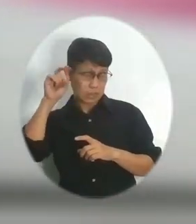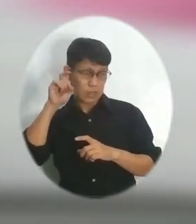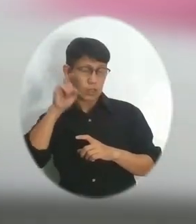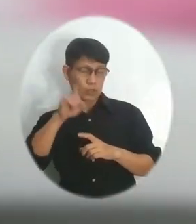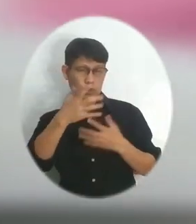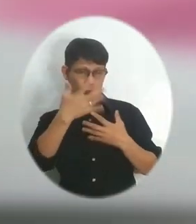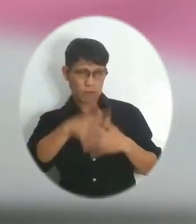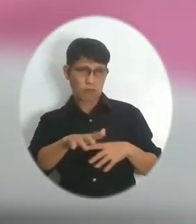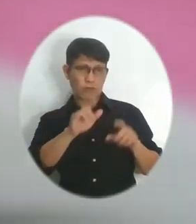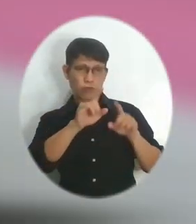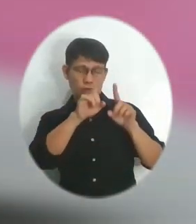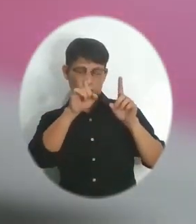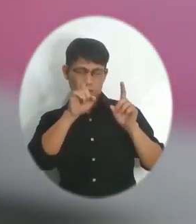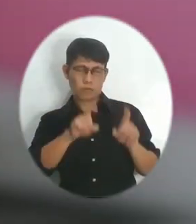aid po. Yun, tinest naman po siya.